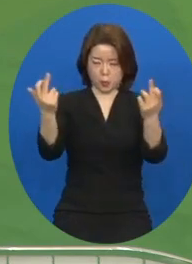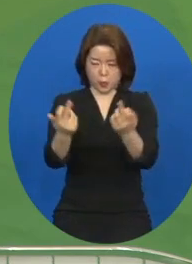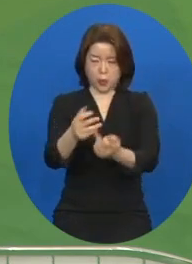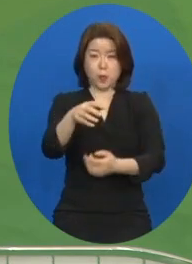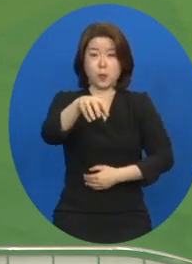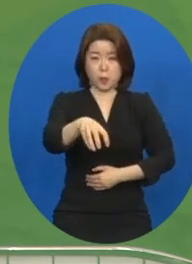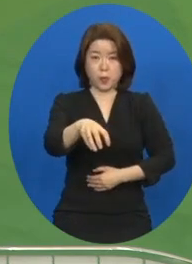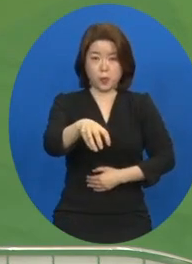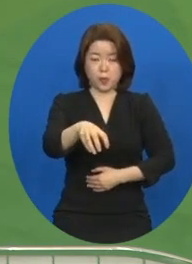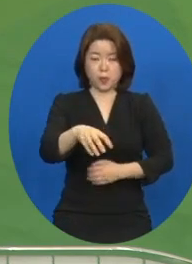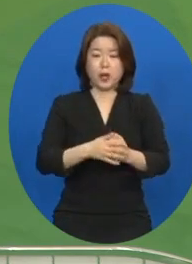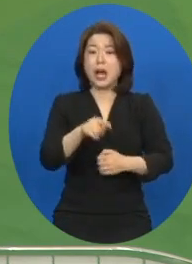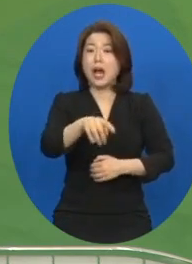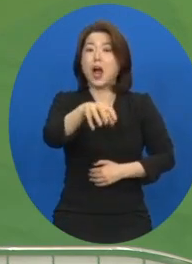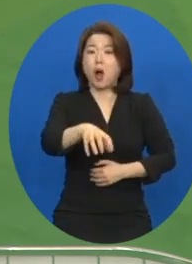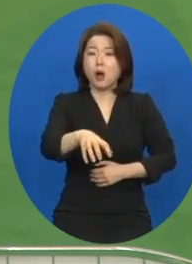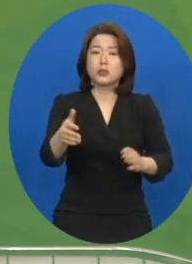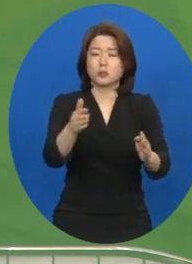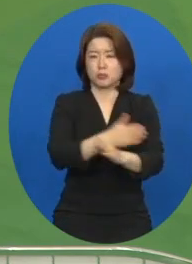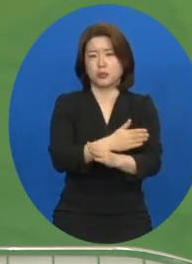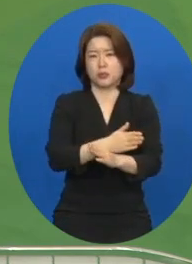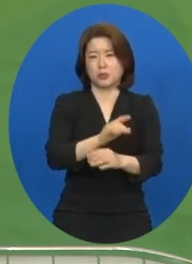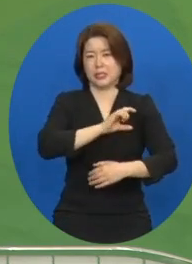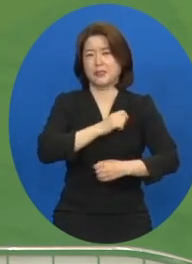아골골짜기가 거기서부터 나온 거죠.